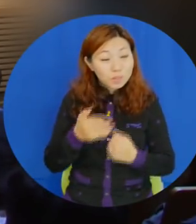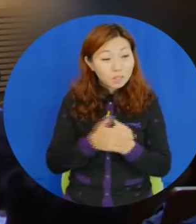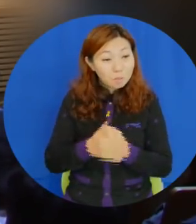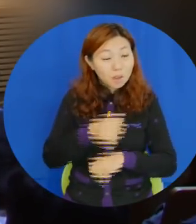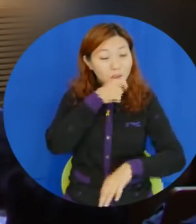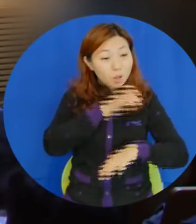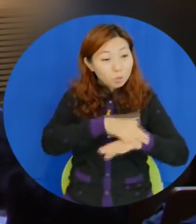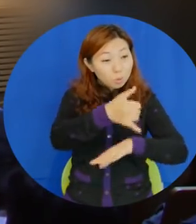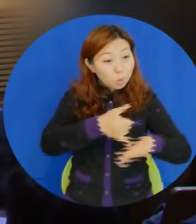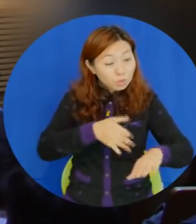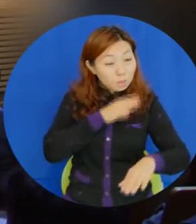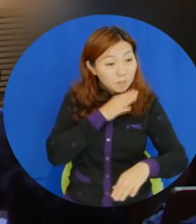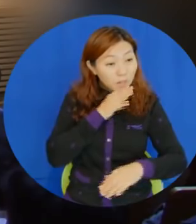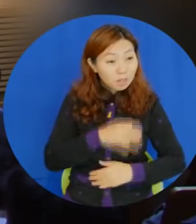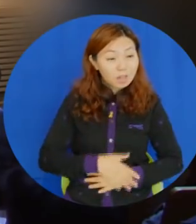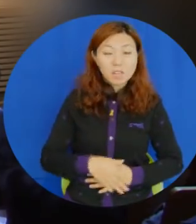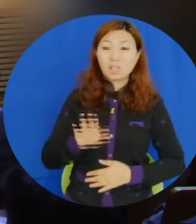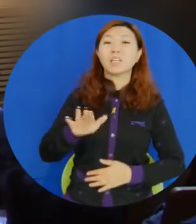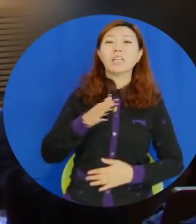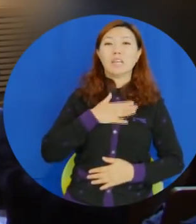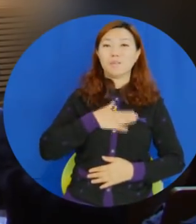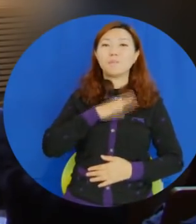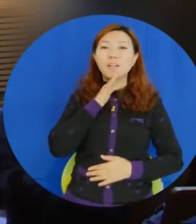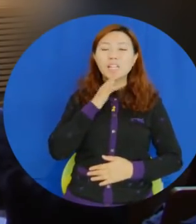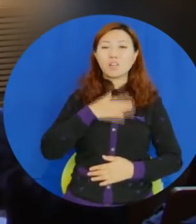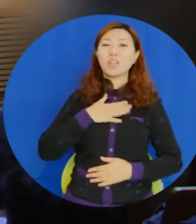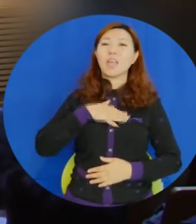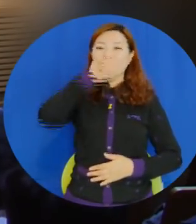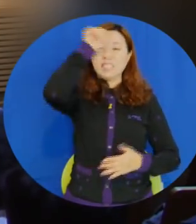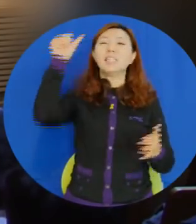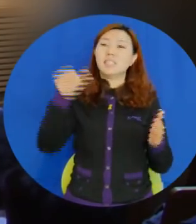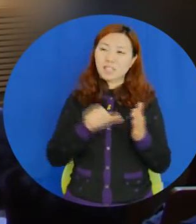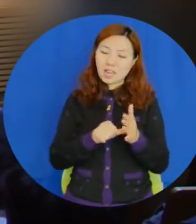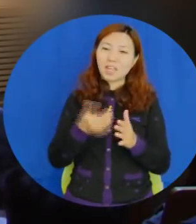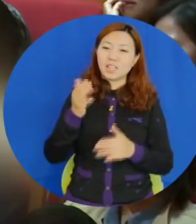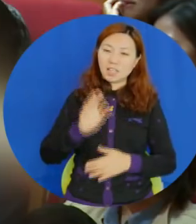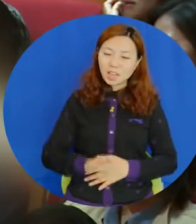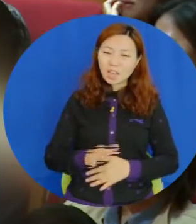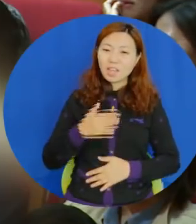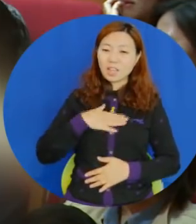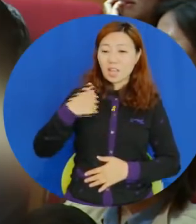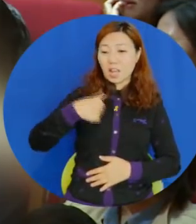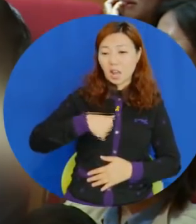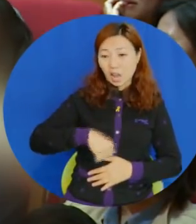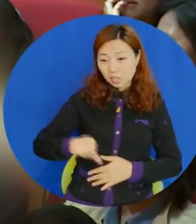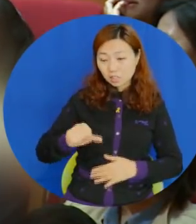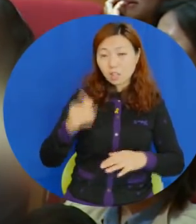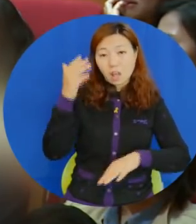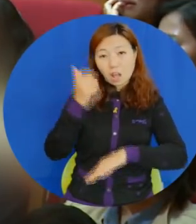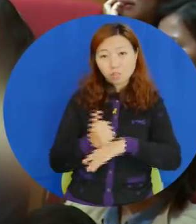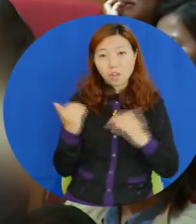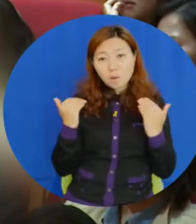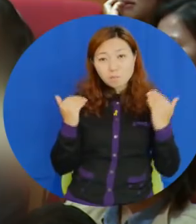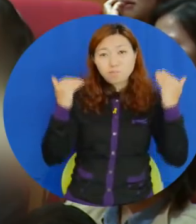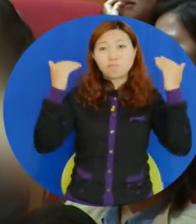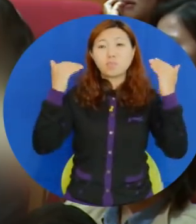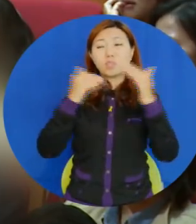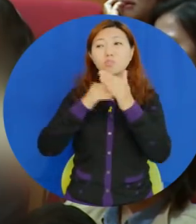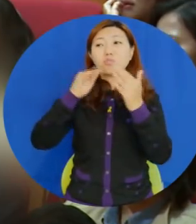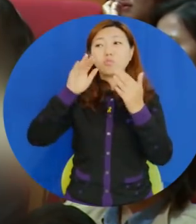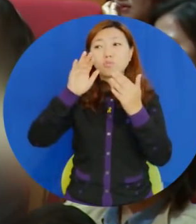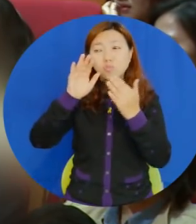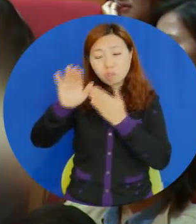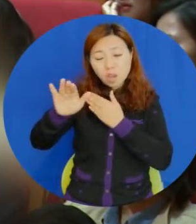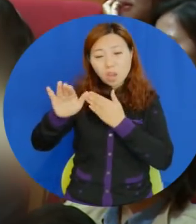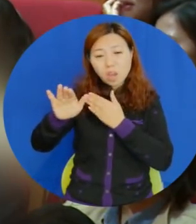인생이 중요하지 않다고 그래가지고 그러니까 농촌에 그거는 저의 내려왔잖아요. 인생이었는데, 네. 아이가 나중에 자라서 네. 이제 그런